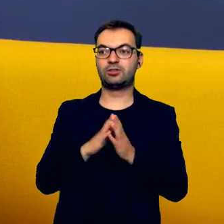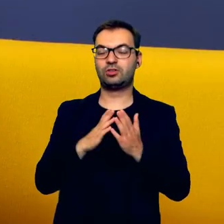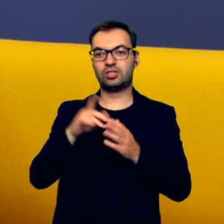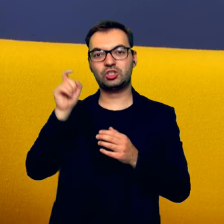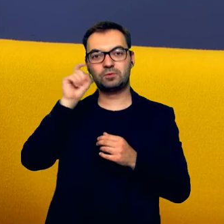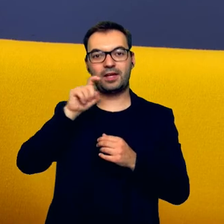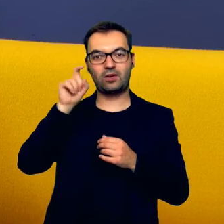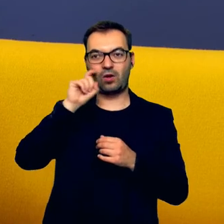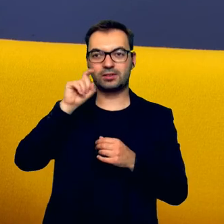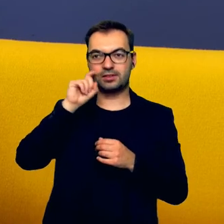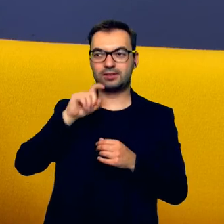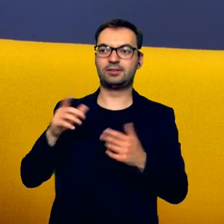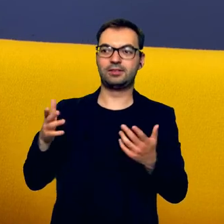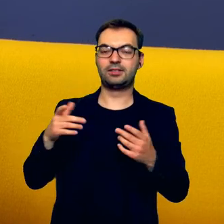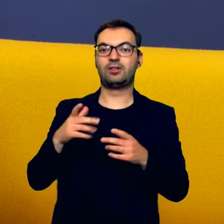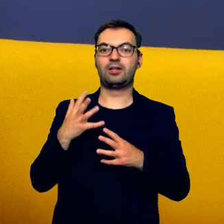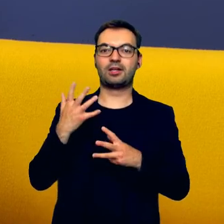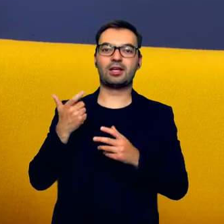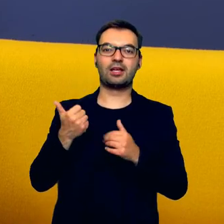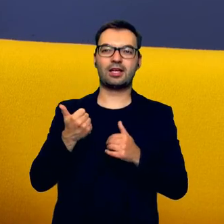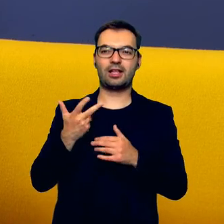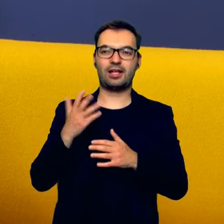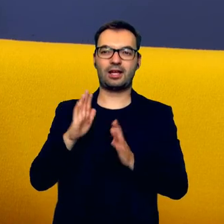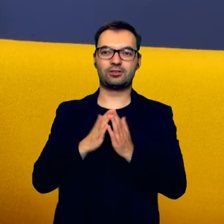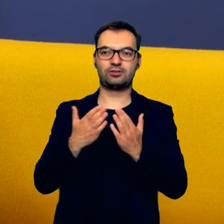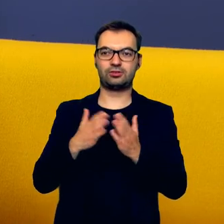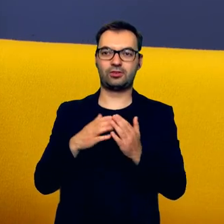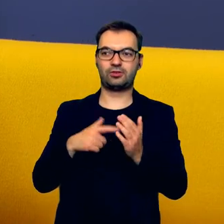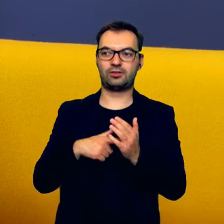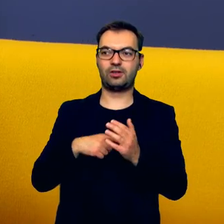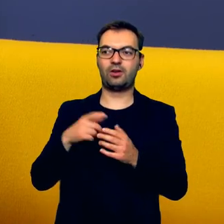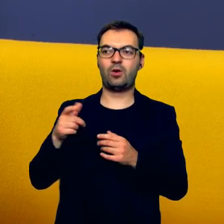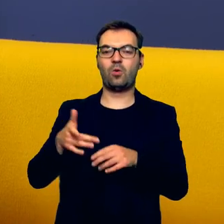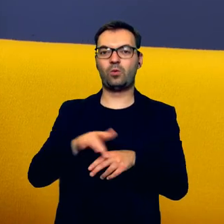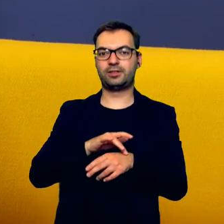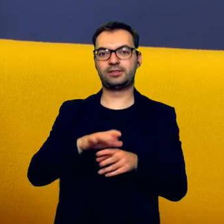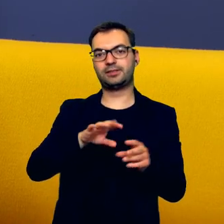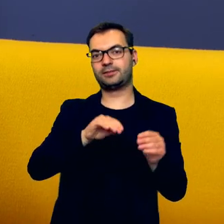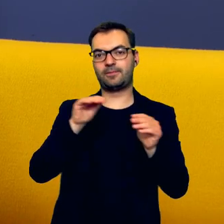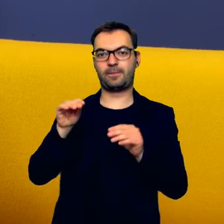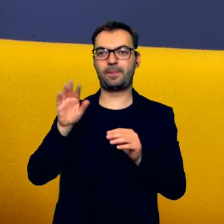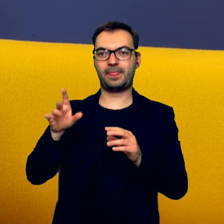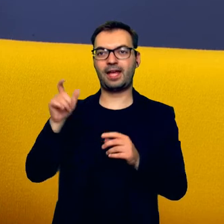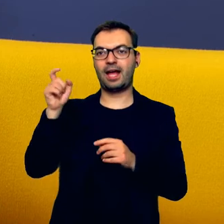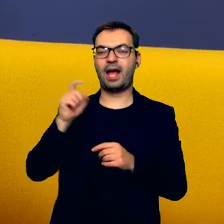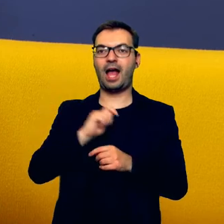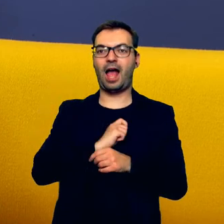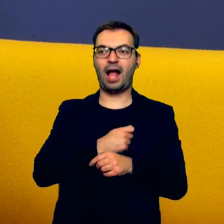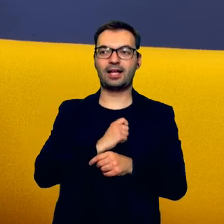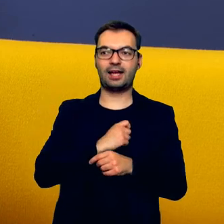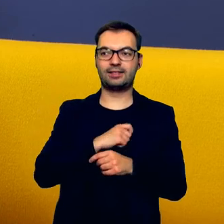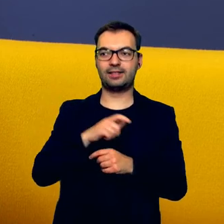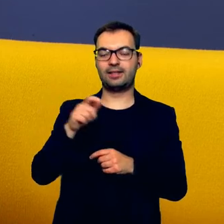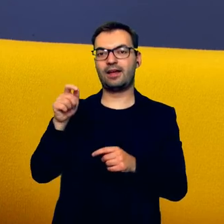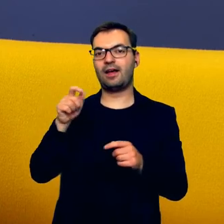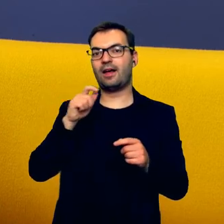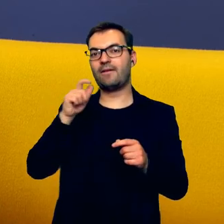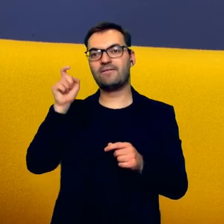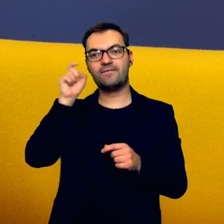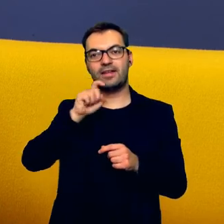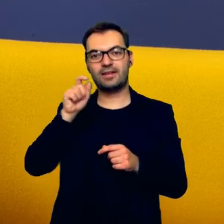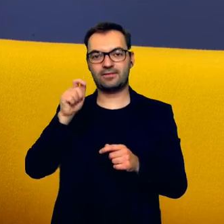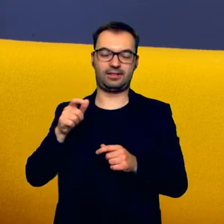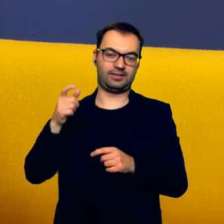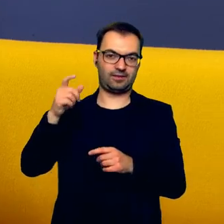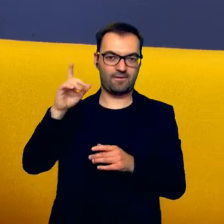powieści szpiegowskiej, bo jak pani wie, od kilku powieści Popielskiego osadzam w roli agenta wywiadu i